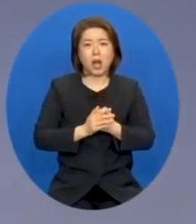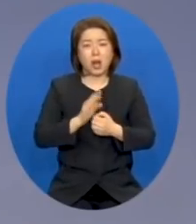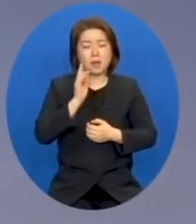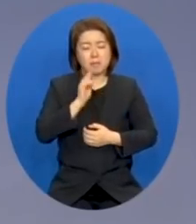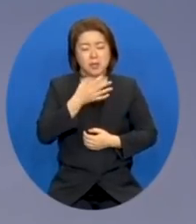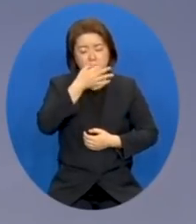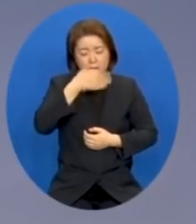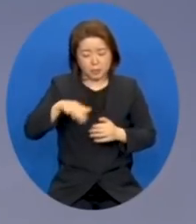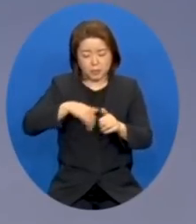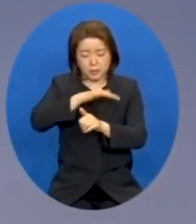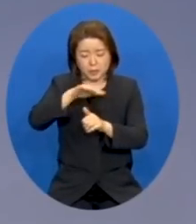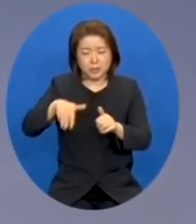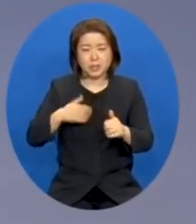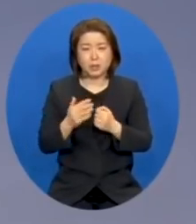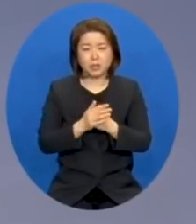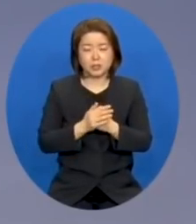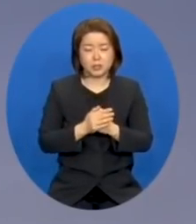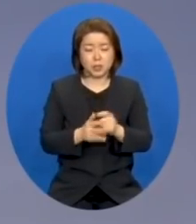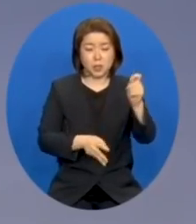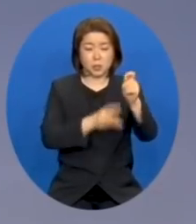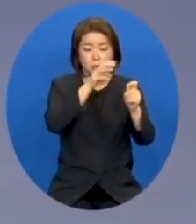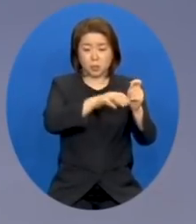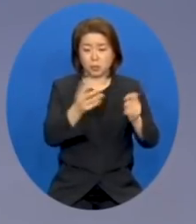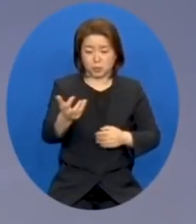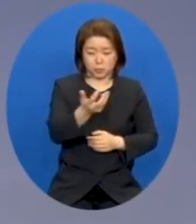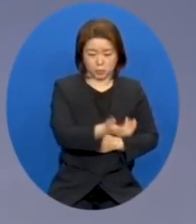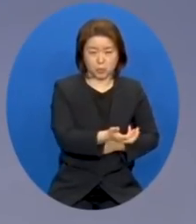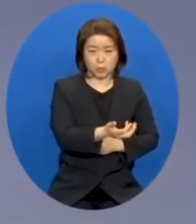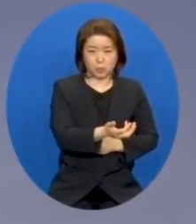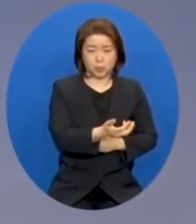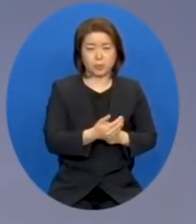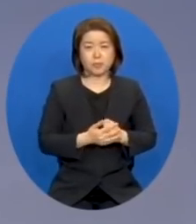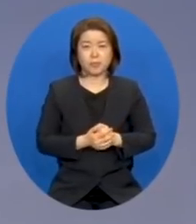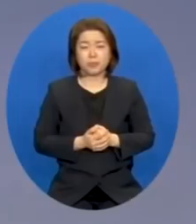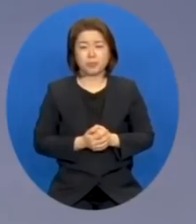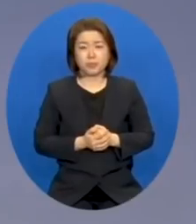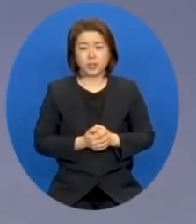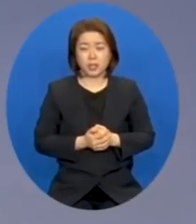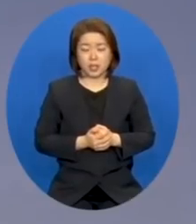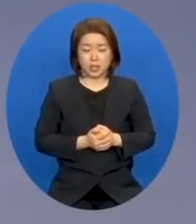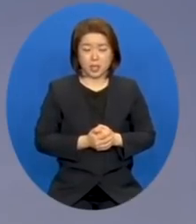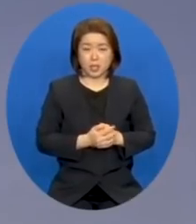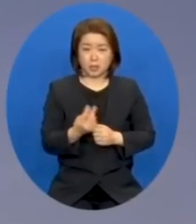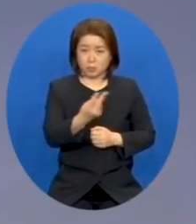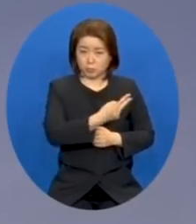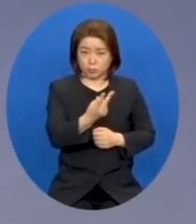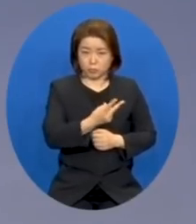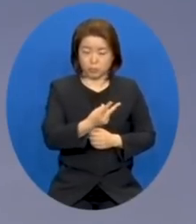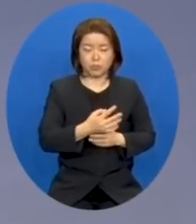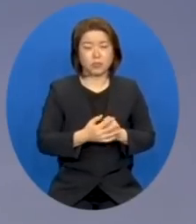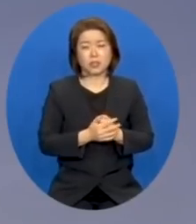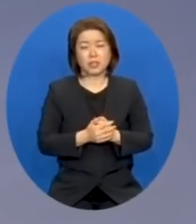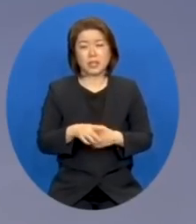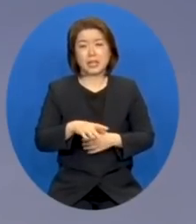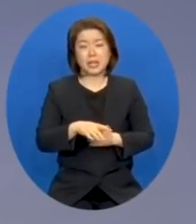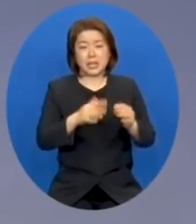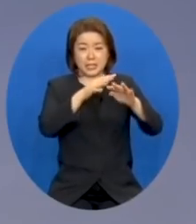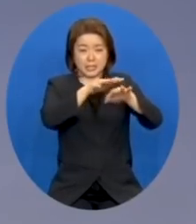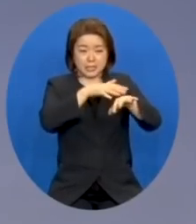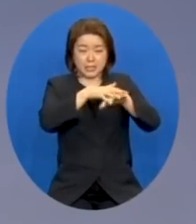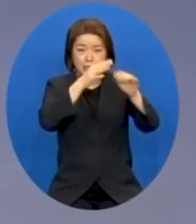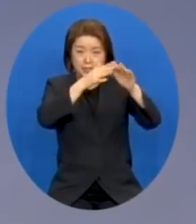힘든 상황에서 고린도 록 왔습니다 그래 이제 두 사람이다 이 천막을